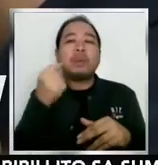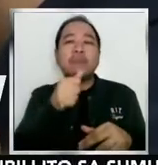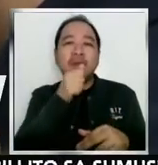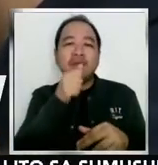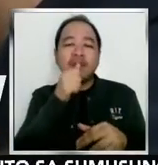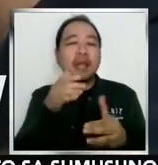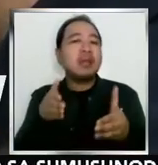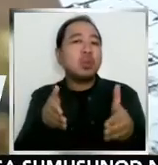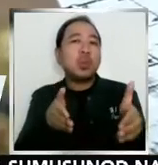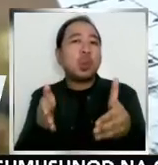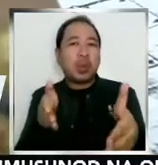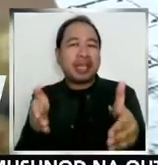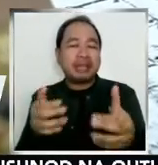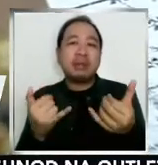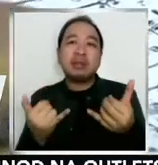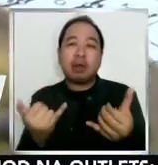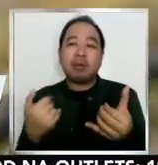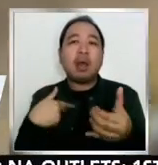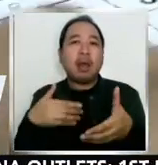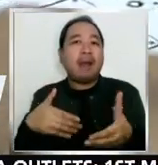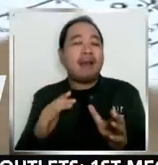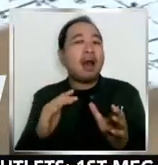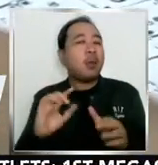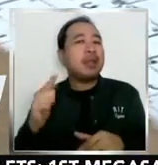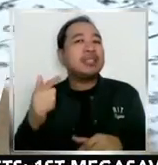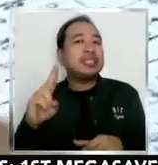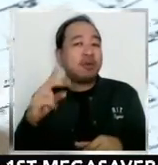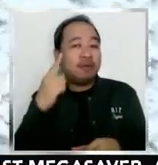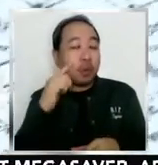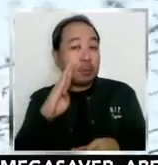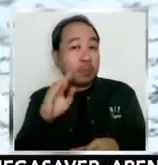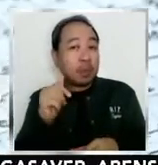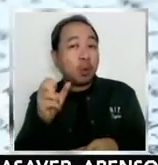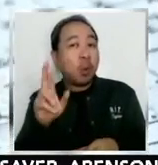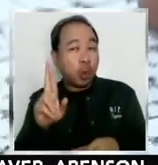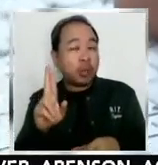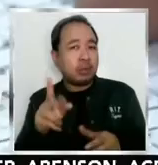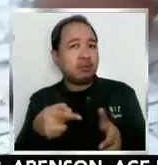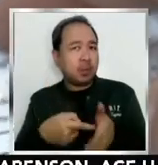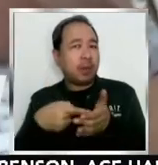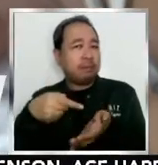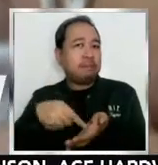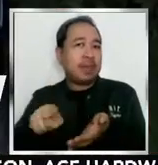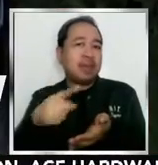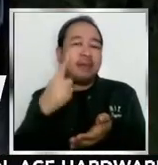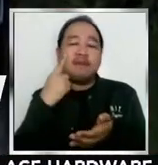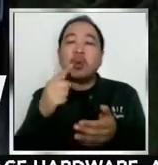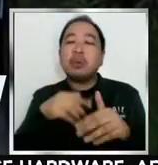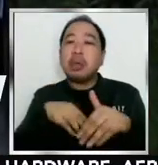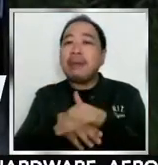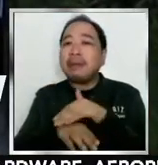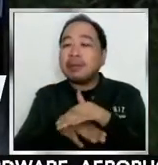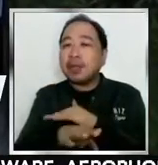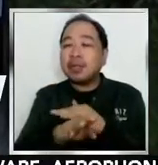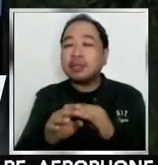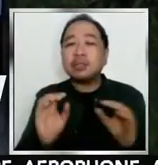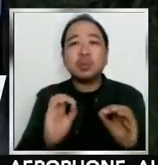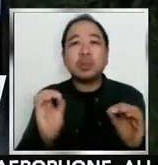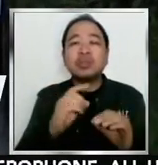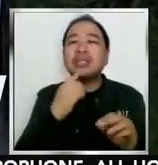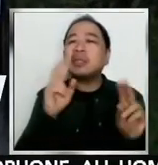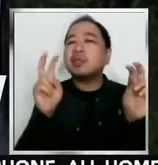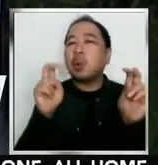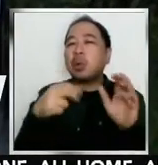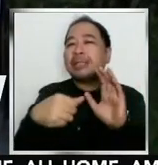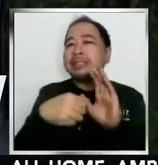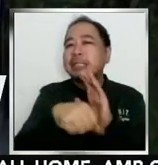at pinapayagan umano sila ng city government ng Bacoor na maningil ng toll sa mga dumaraan na walang tinatawag na solidarity sticker na ibinibigay